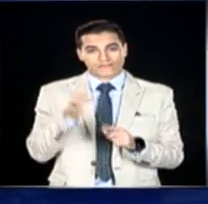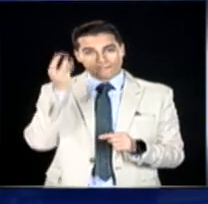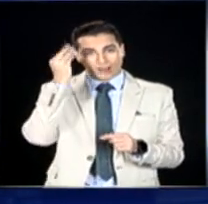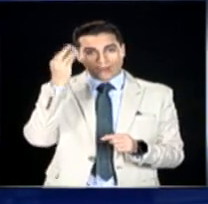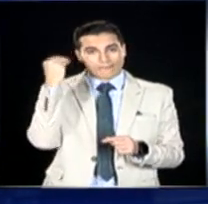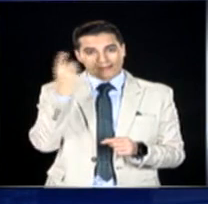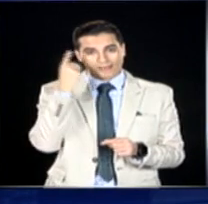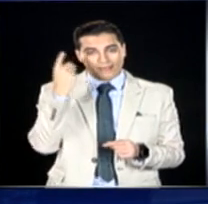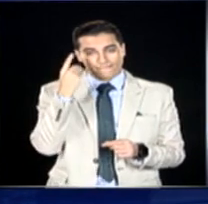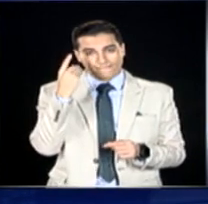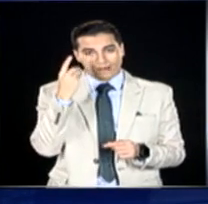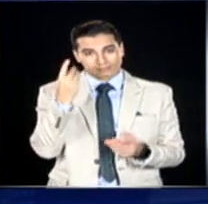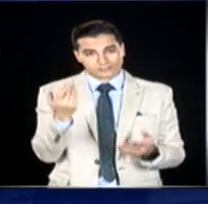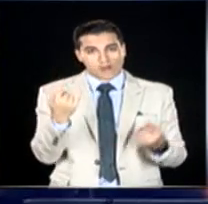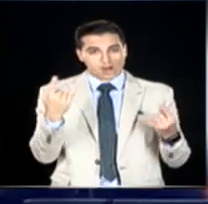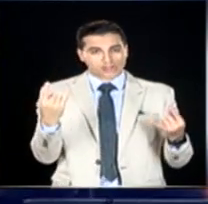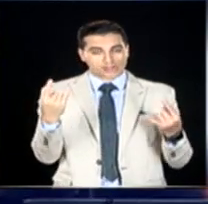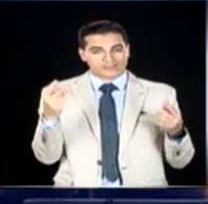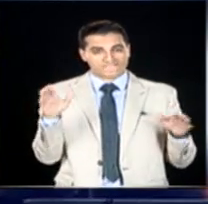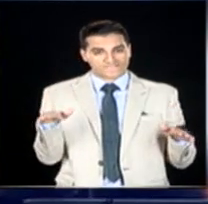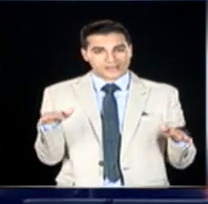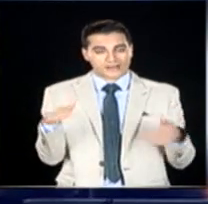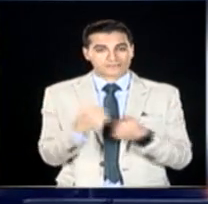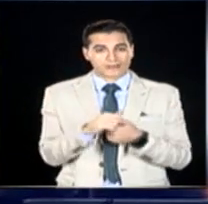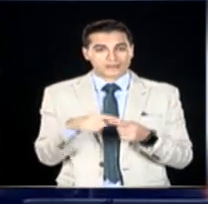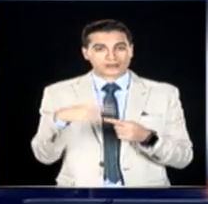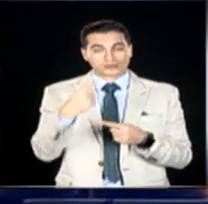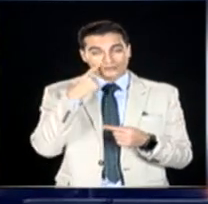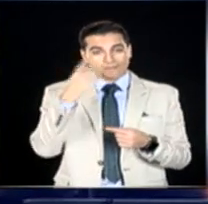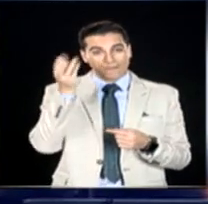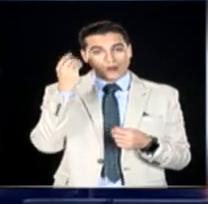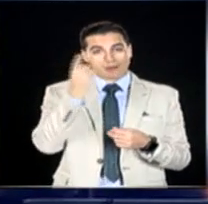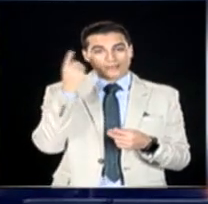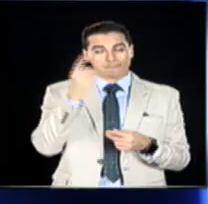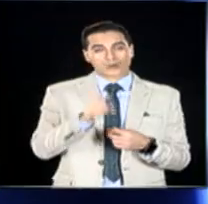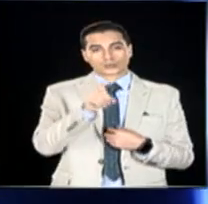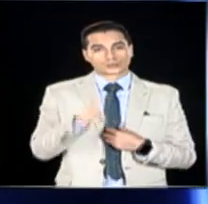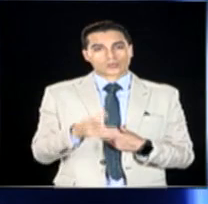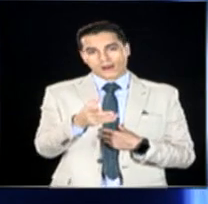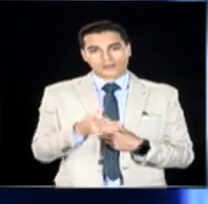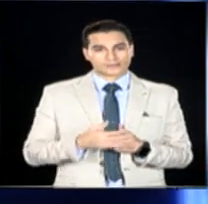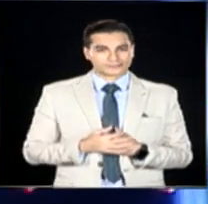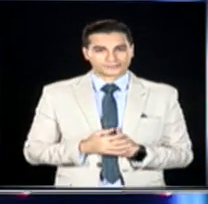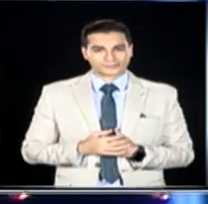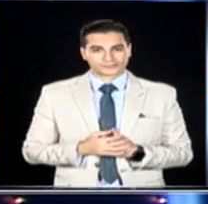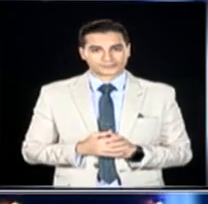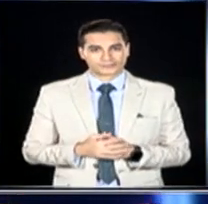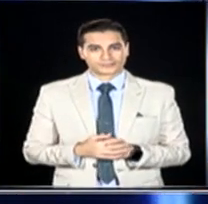انتوا الاتنين كل واحد فيكم معاه 10 نقط. معلومات عامه، والسؤال هو: